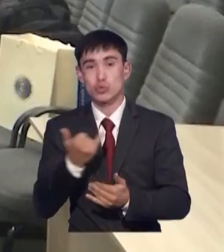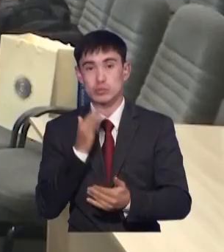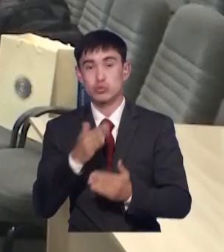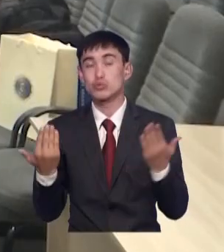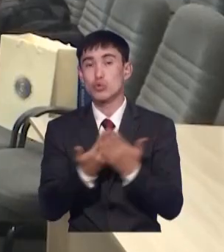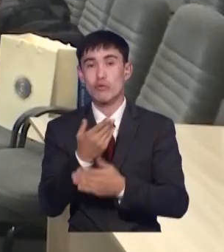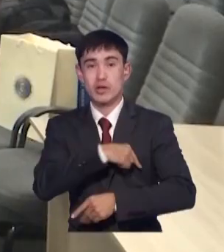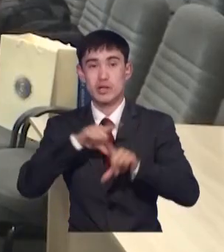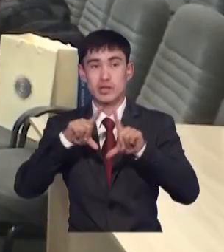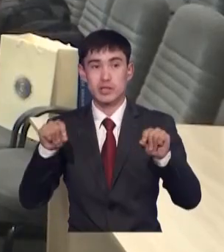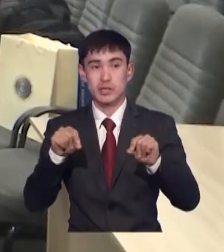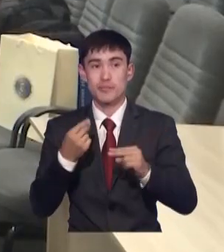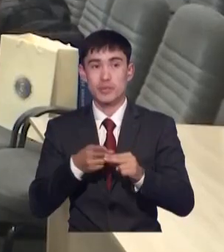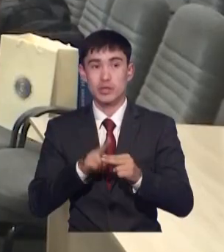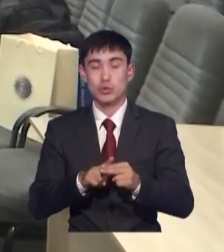будет современная клиника,